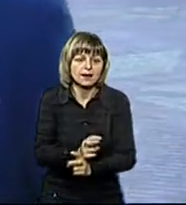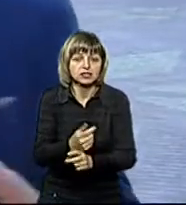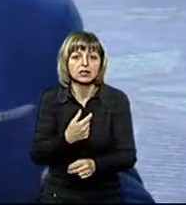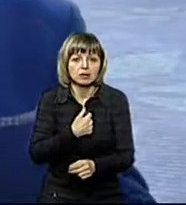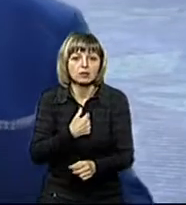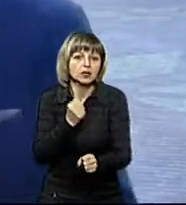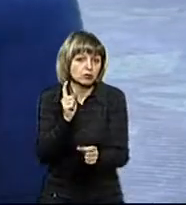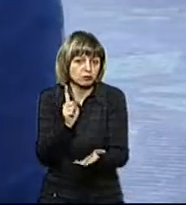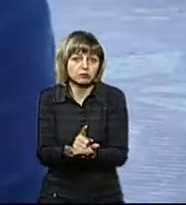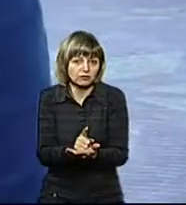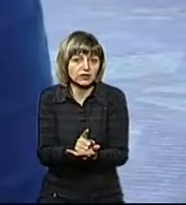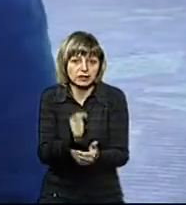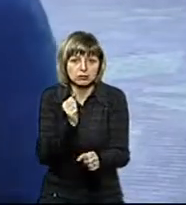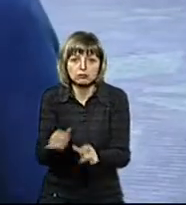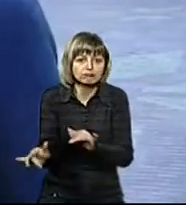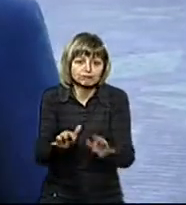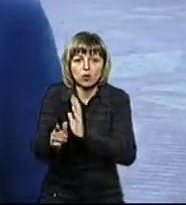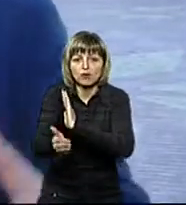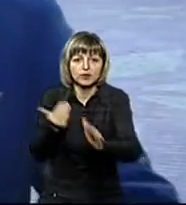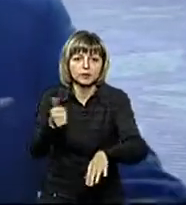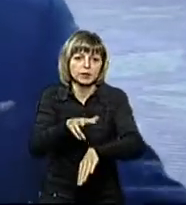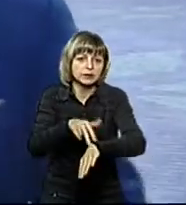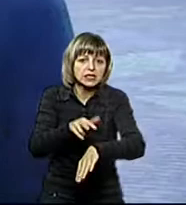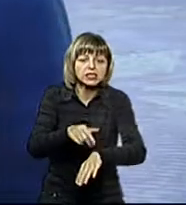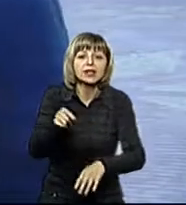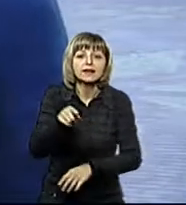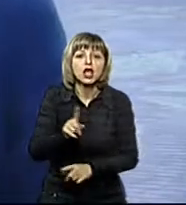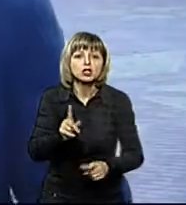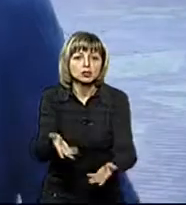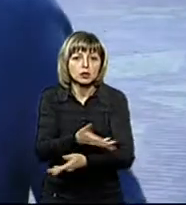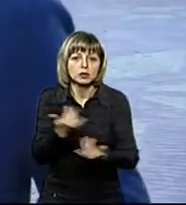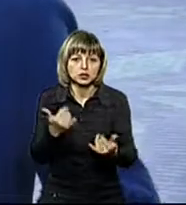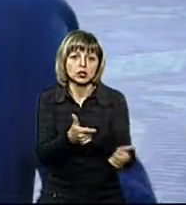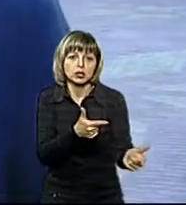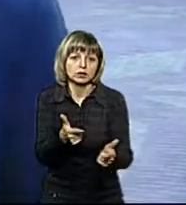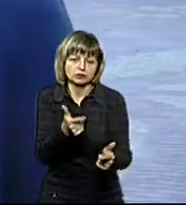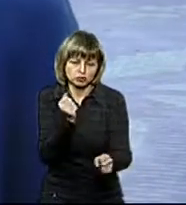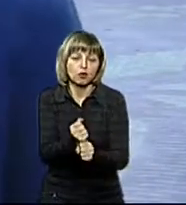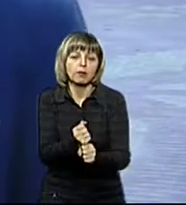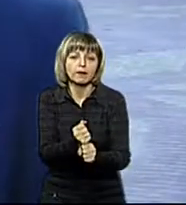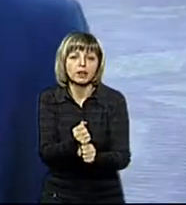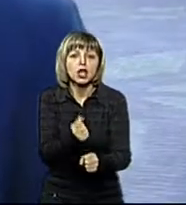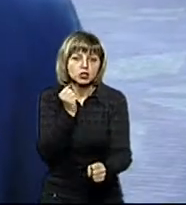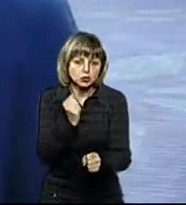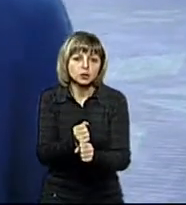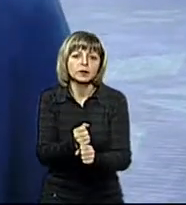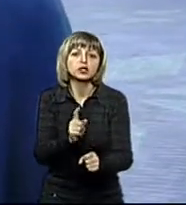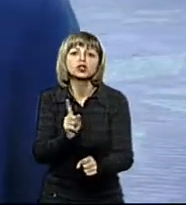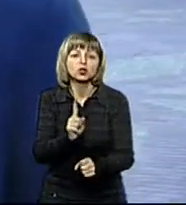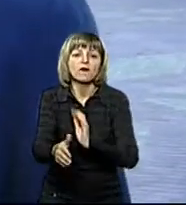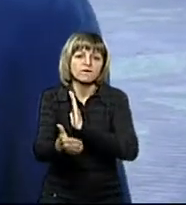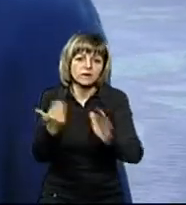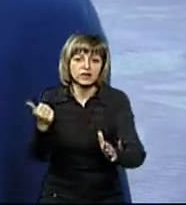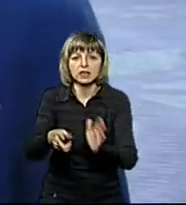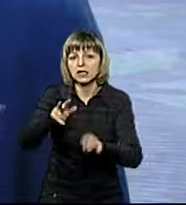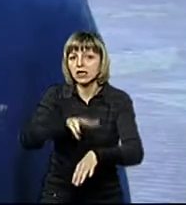проривали так, як це має бути. Ми б викликали слідчу оперативну групу, те, що ми сьогодні от зробили. Ми викликали слідчу оперативну